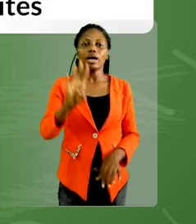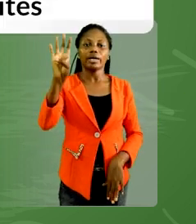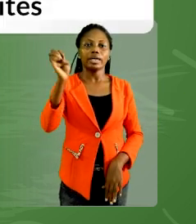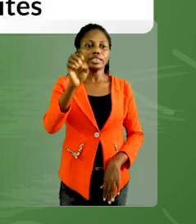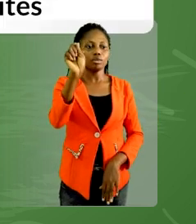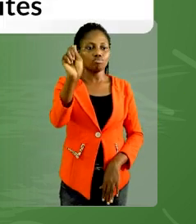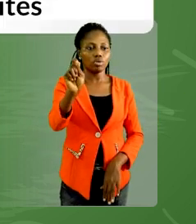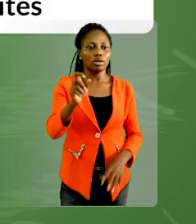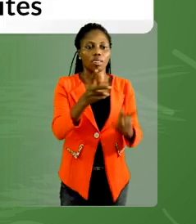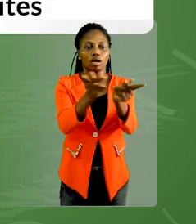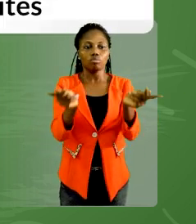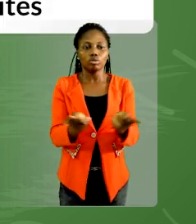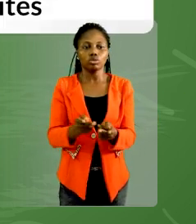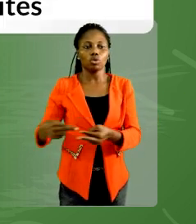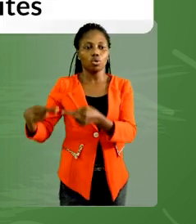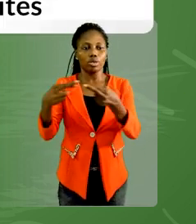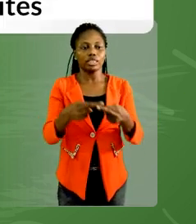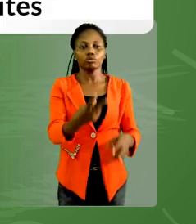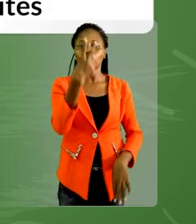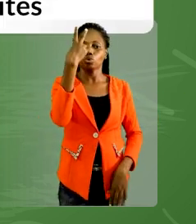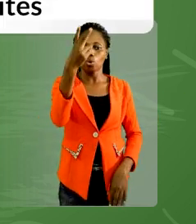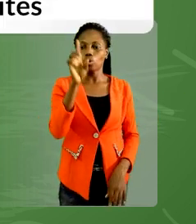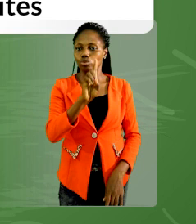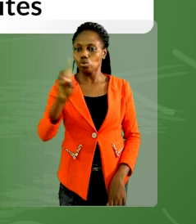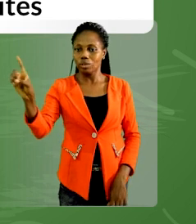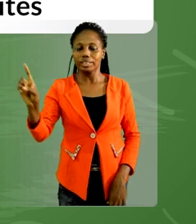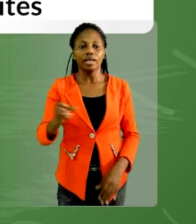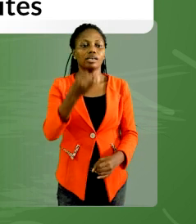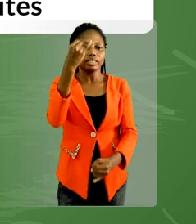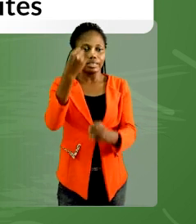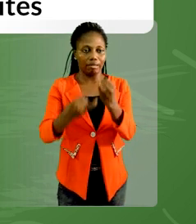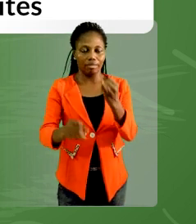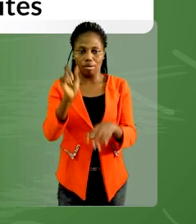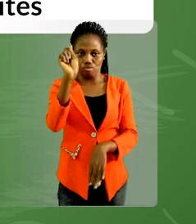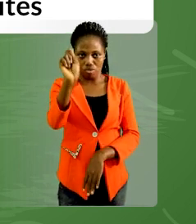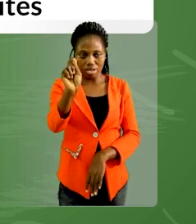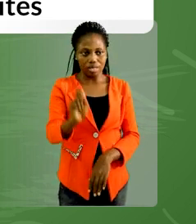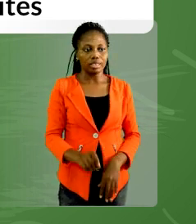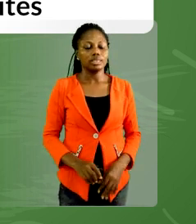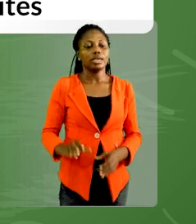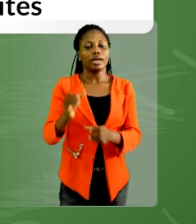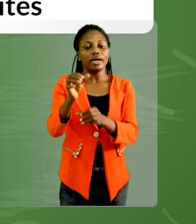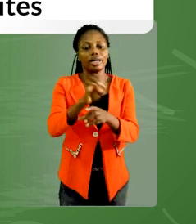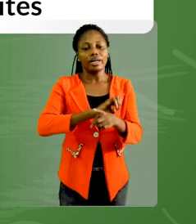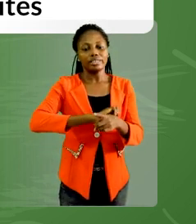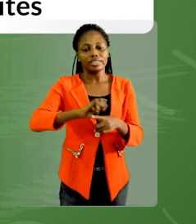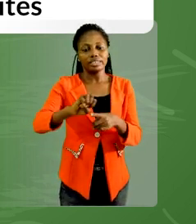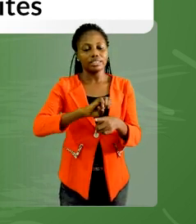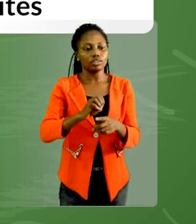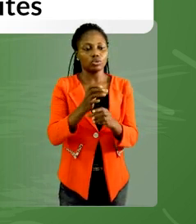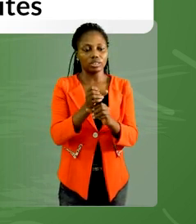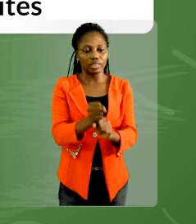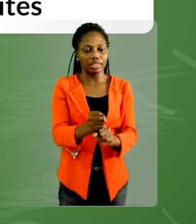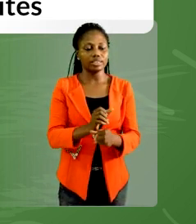point, position relative de deux droites. Et enfin, en cinquième point, nous allons faire un exercice